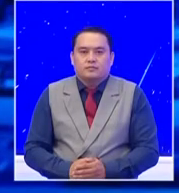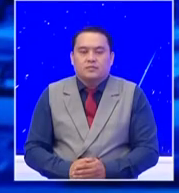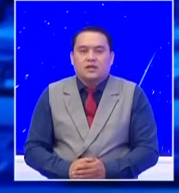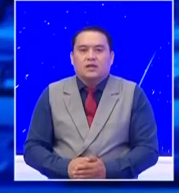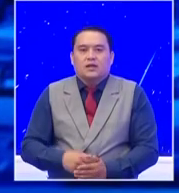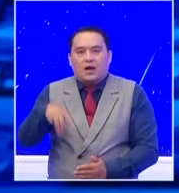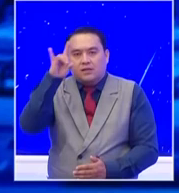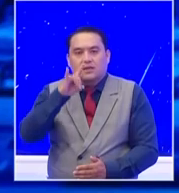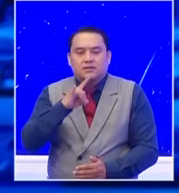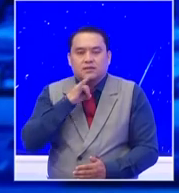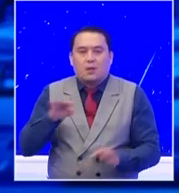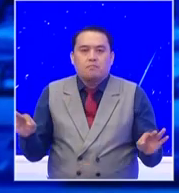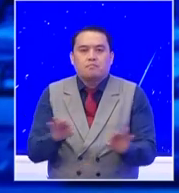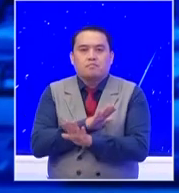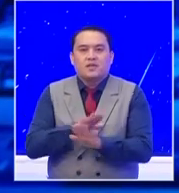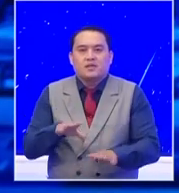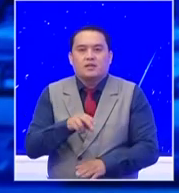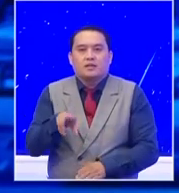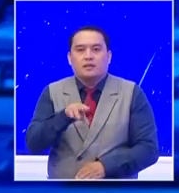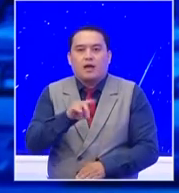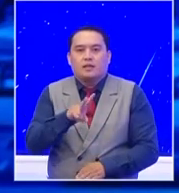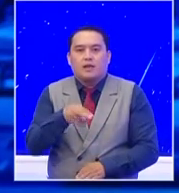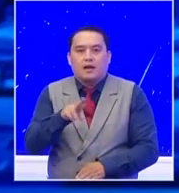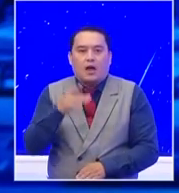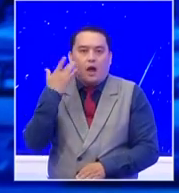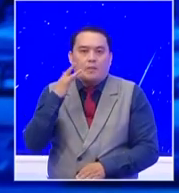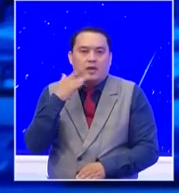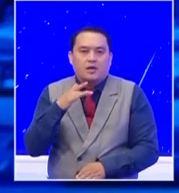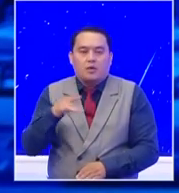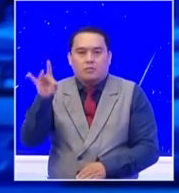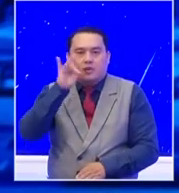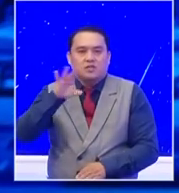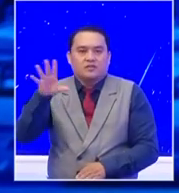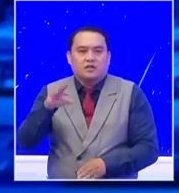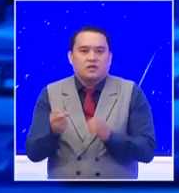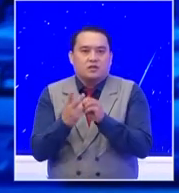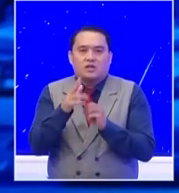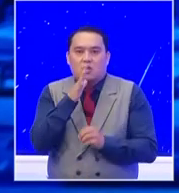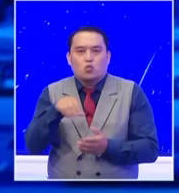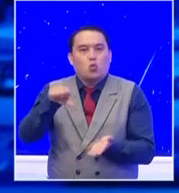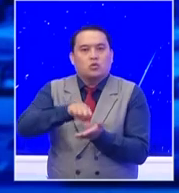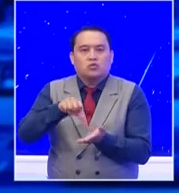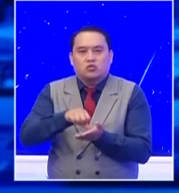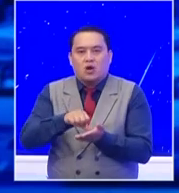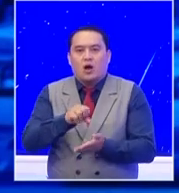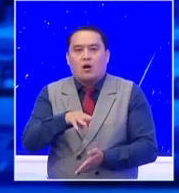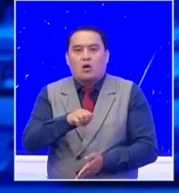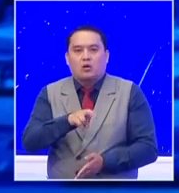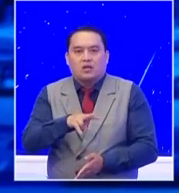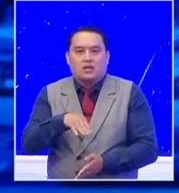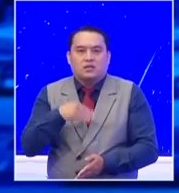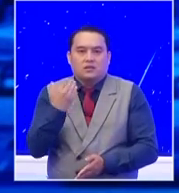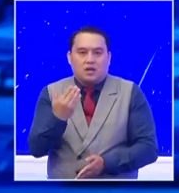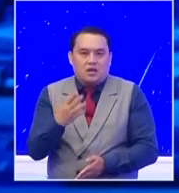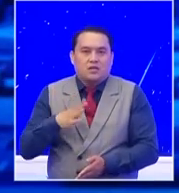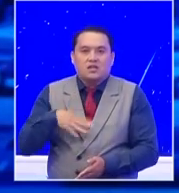исполнительница из Казахстана Данелия Тулешева вновь покоряет США. 13-летняя певица участвует в шоу «America Got